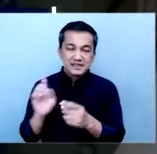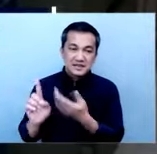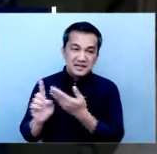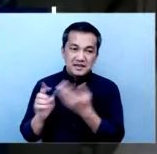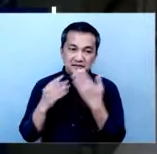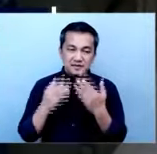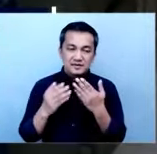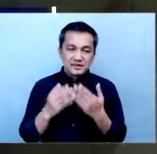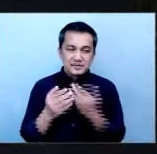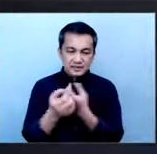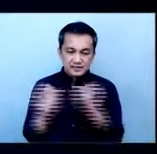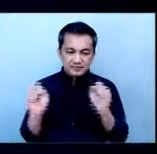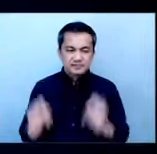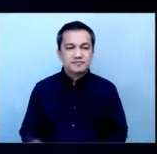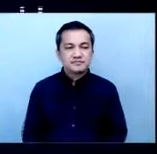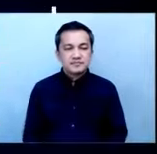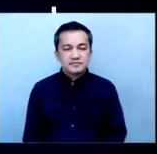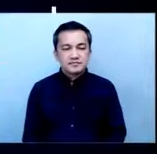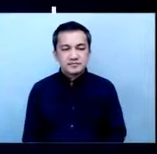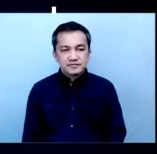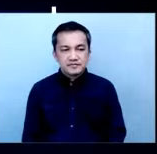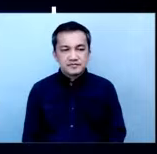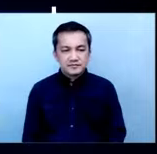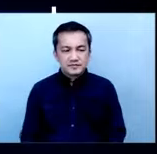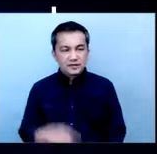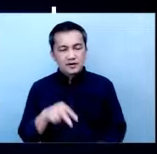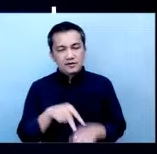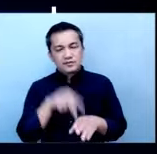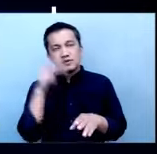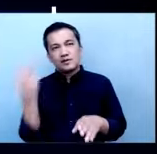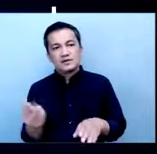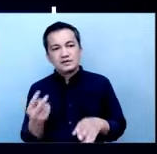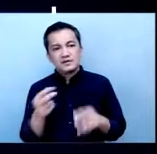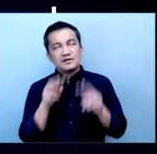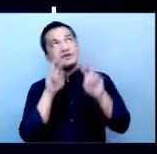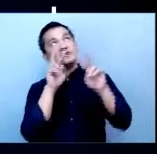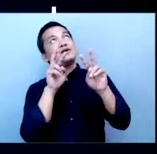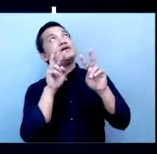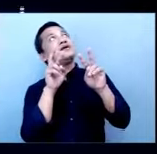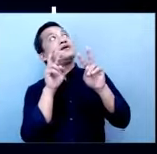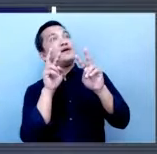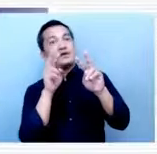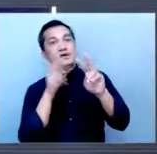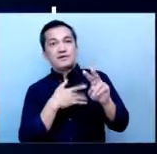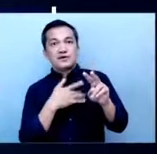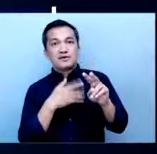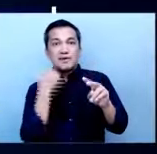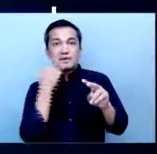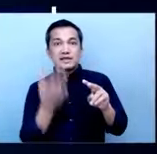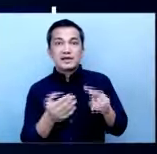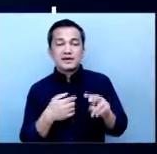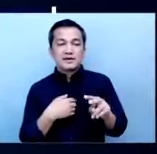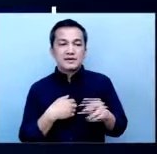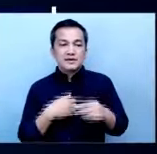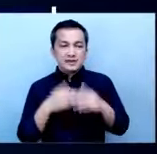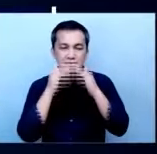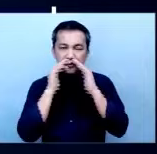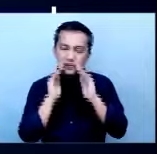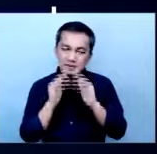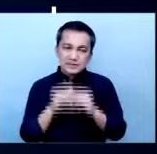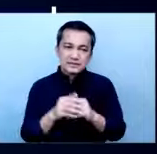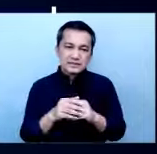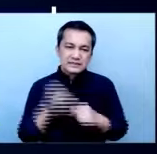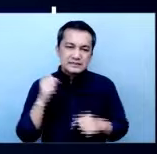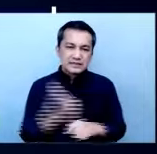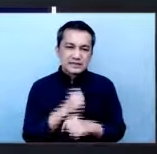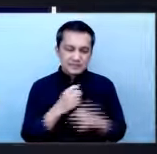lang daw niyang ligtas siya. Tumilapon na kayo na tapos nakikita ko yung langit. Feeling ko na lang mamatay na ako eh. Nakakalungkot lang talaga kasi Valentine's